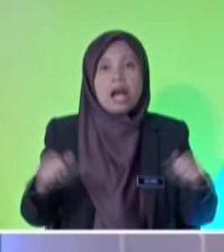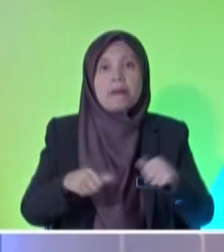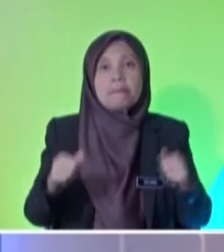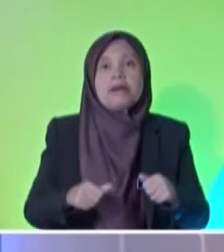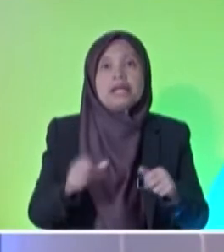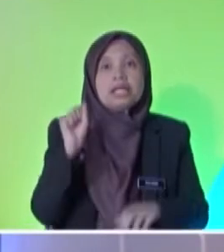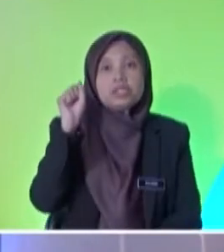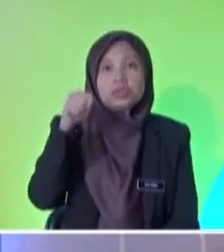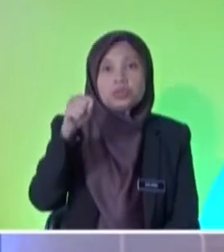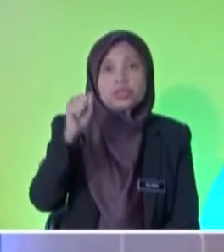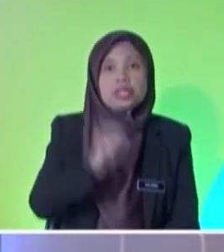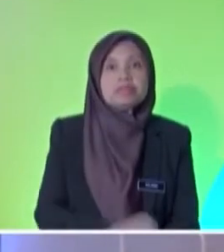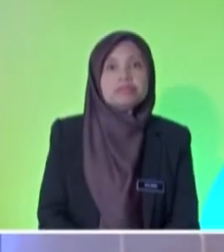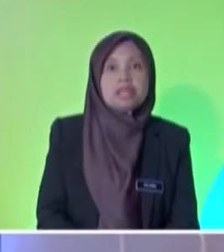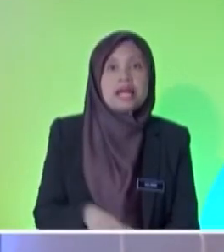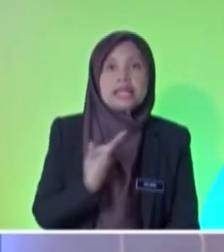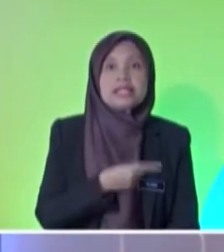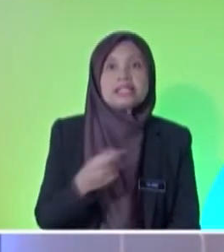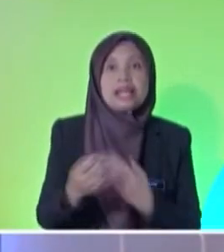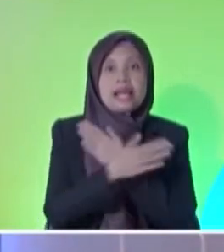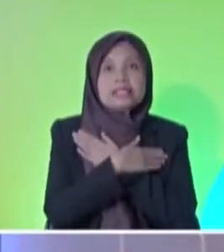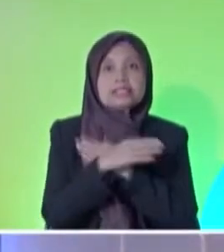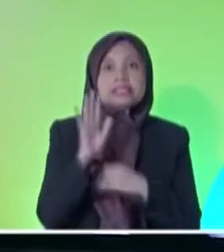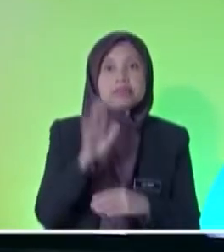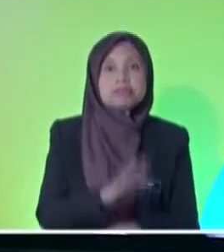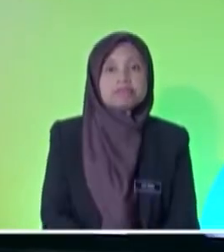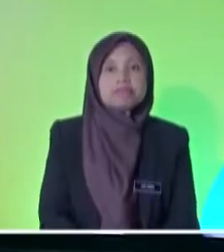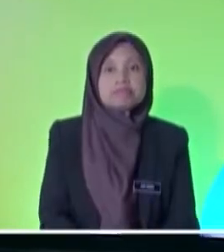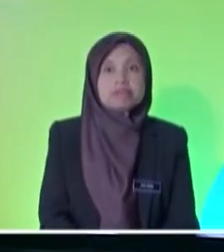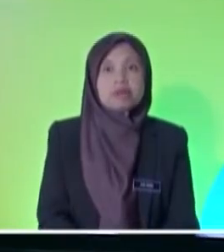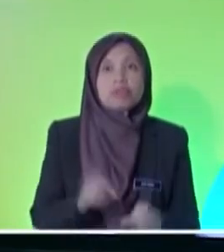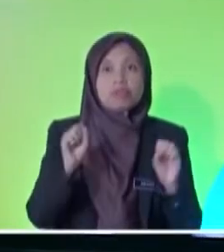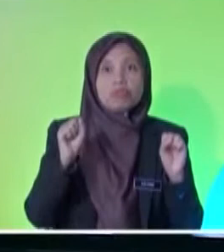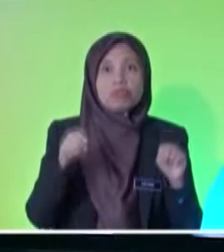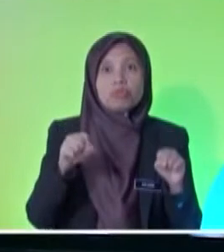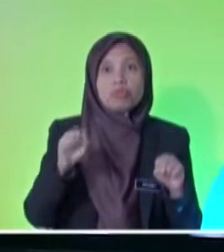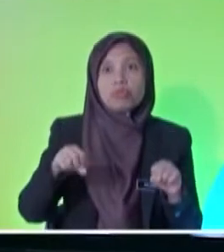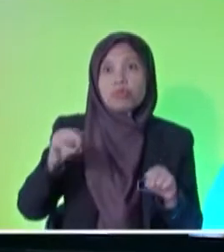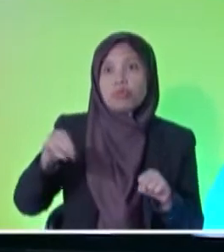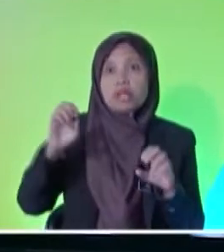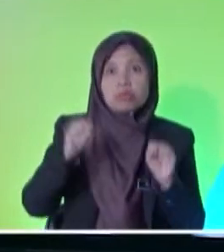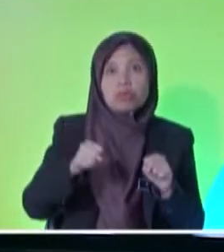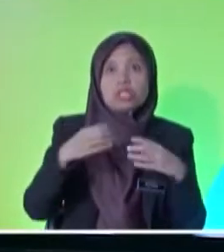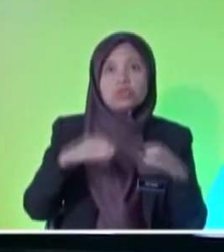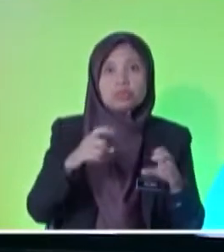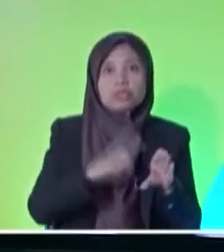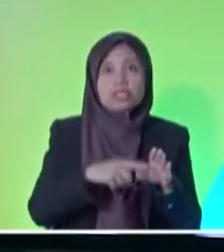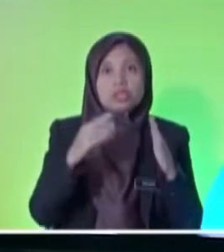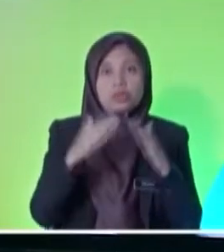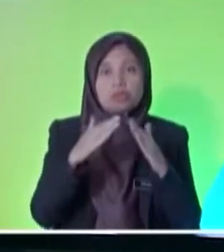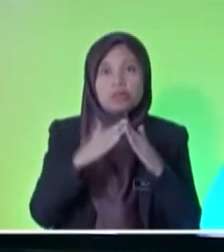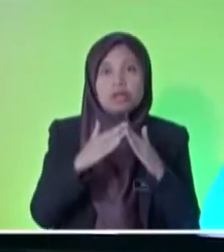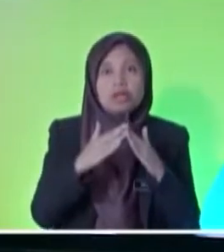tayamum mobil itu nabrak ketika boleh-boleh seks juga rumah-rumah